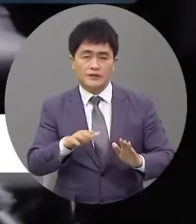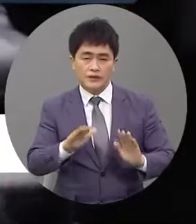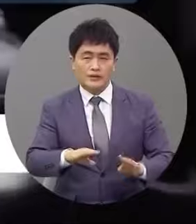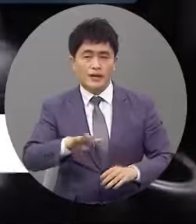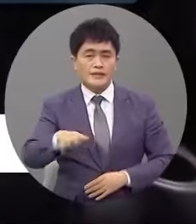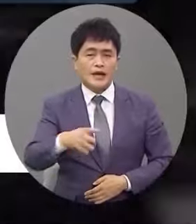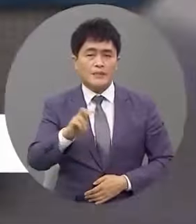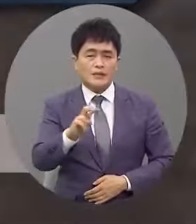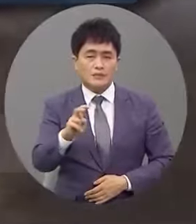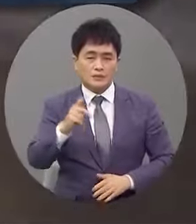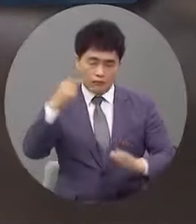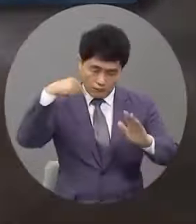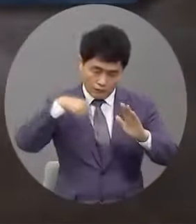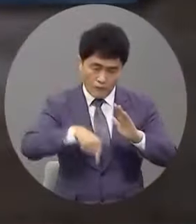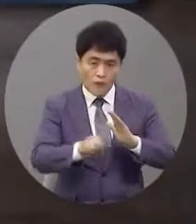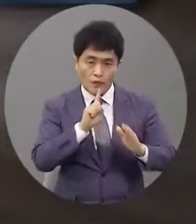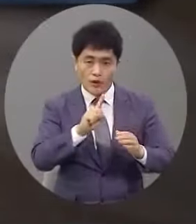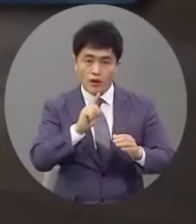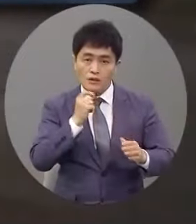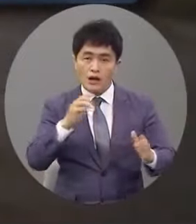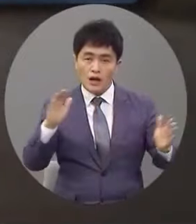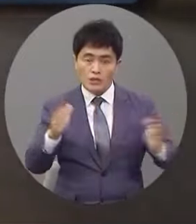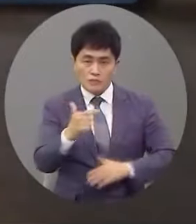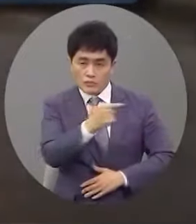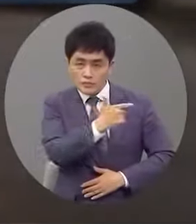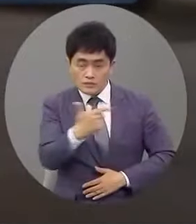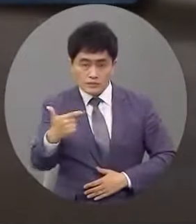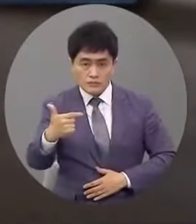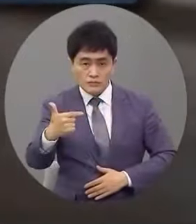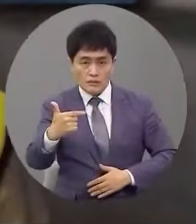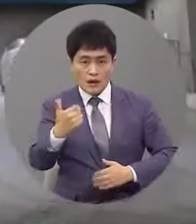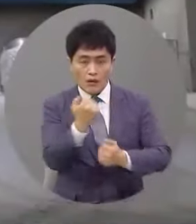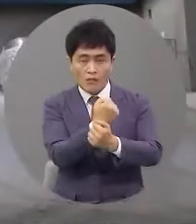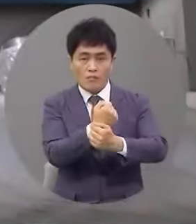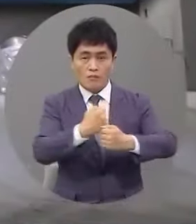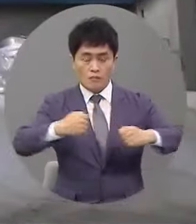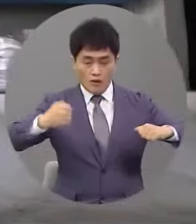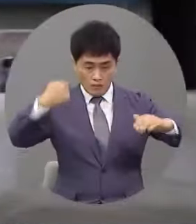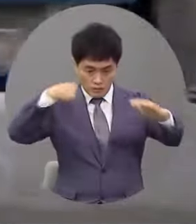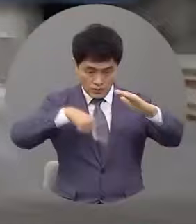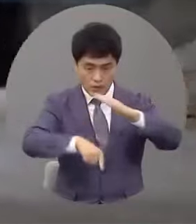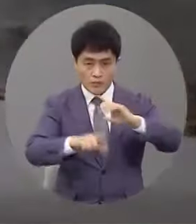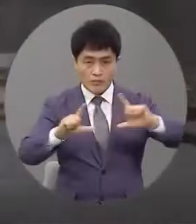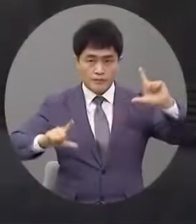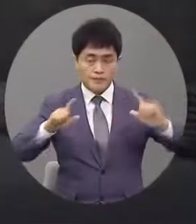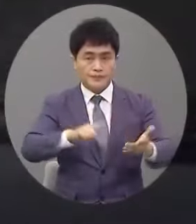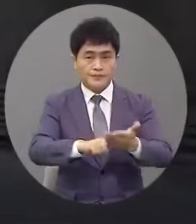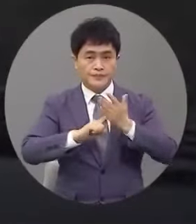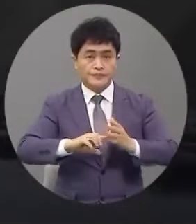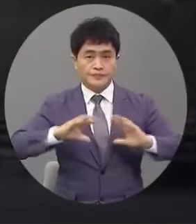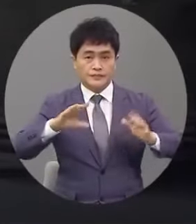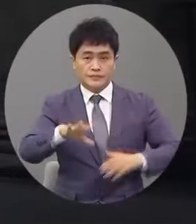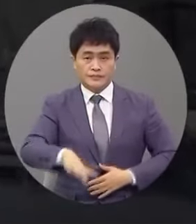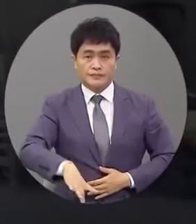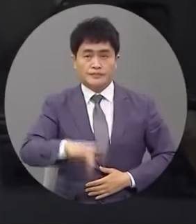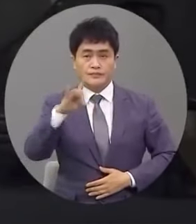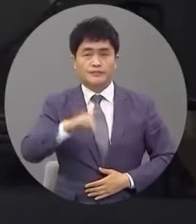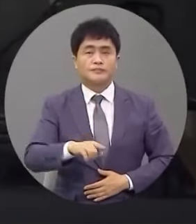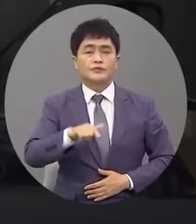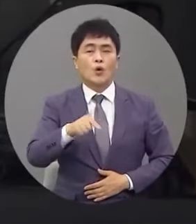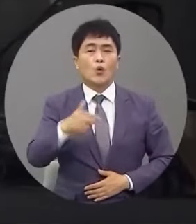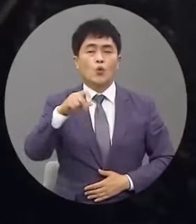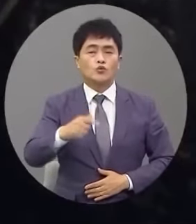420 meters. 잠시 후 거대한 지하 공간이 모습을 드러냅니다. 세계 최초의 고준위